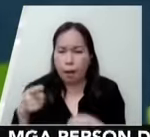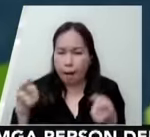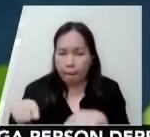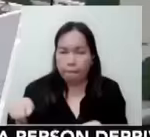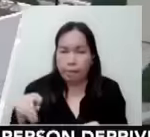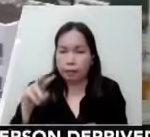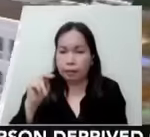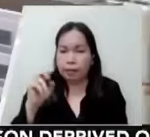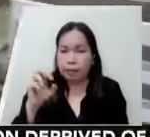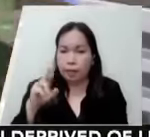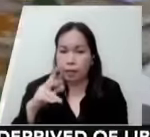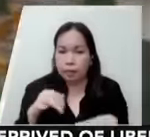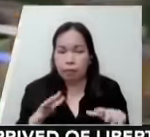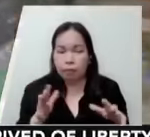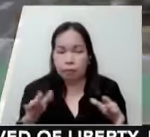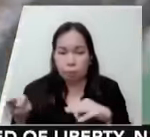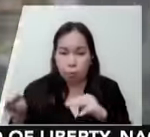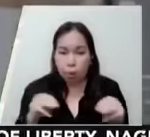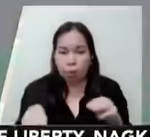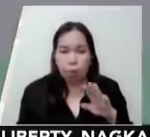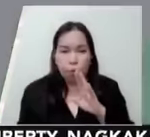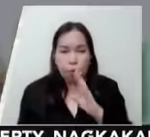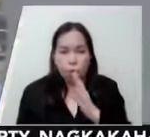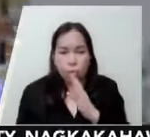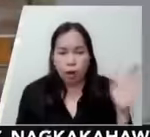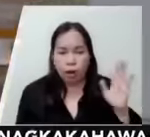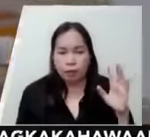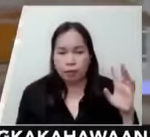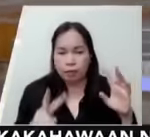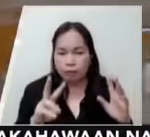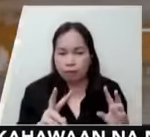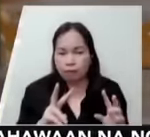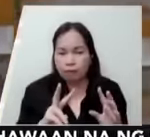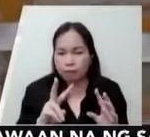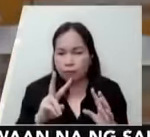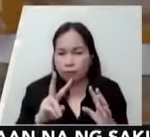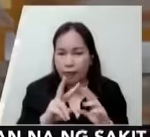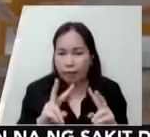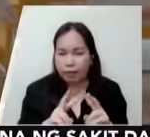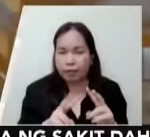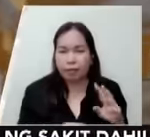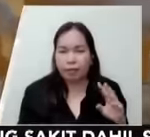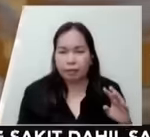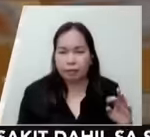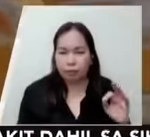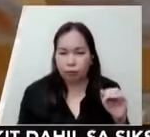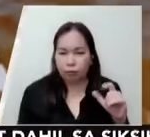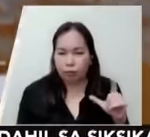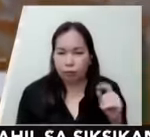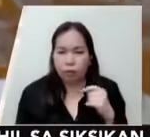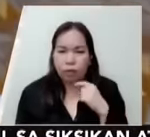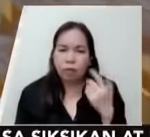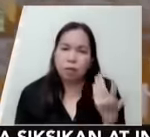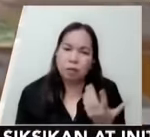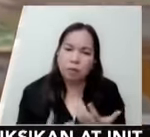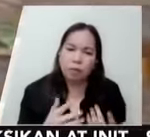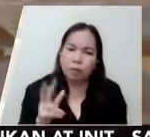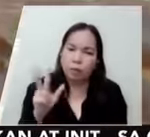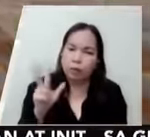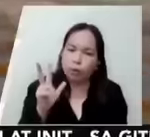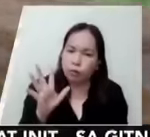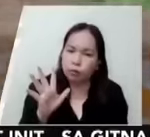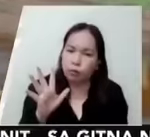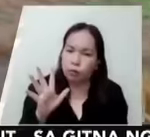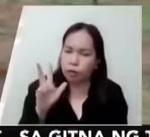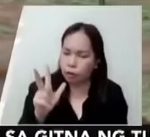Valley Fault. Sa pagtayo ng FIVOX, MMDA at JICA, aabot sa 34,000 katao ang posibleng mamatay sa Metro Manila kung